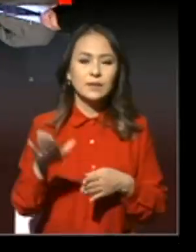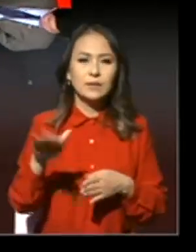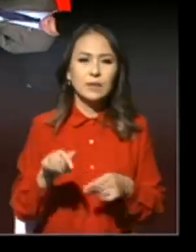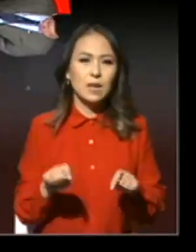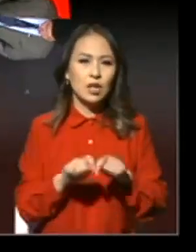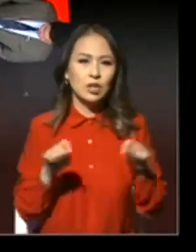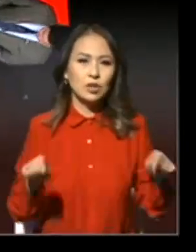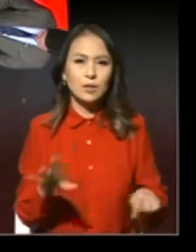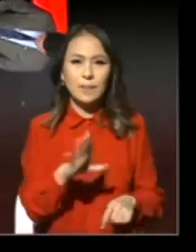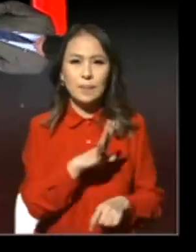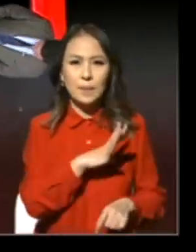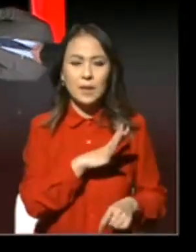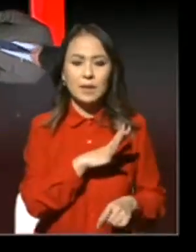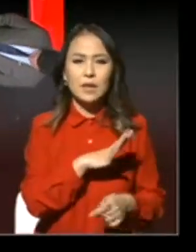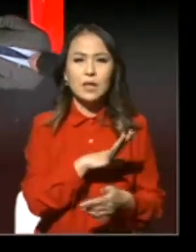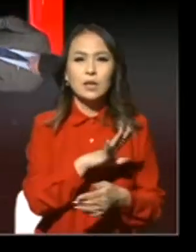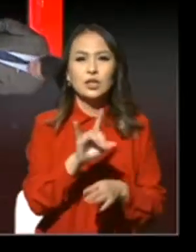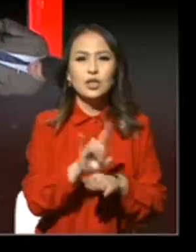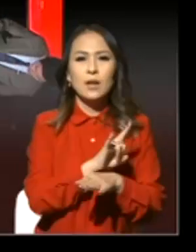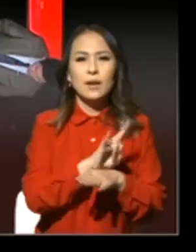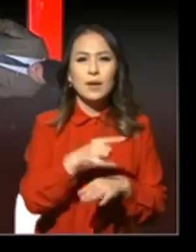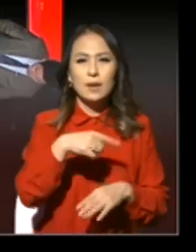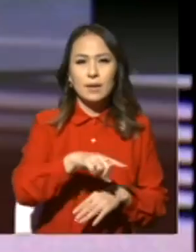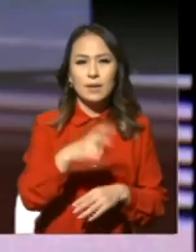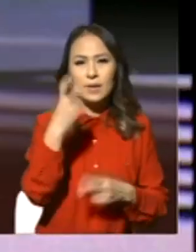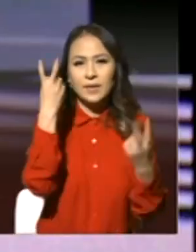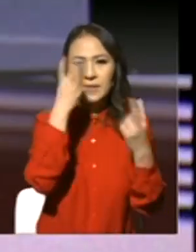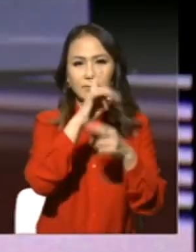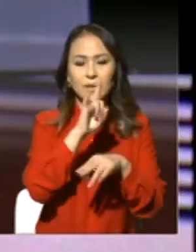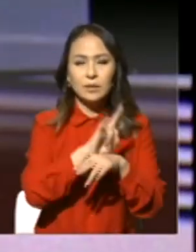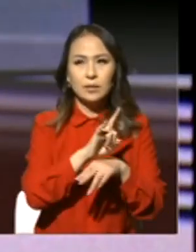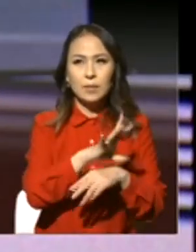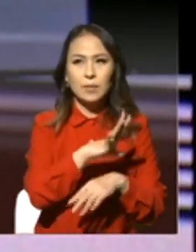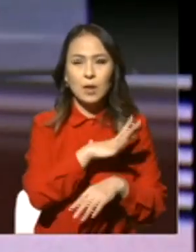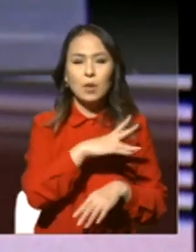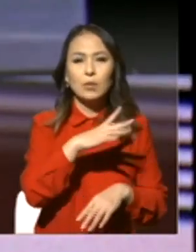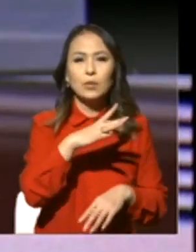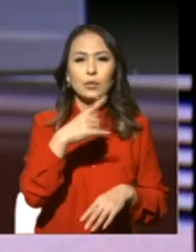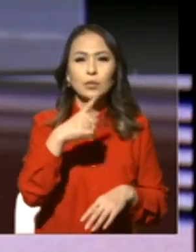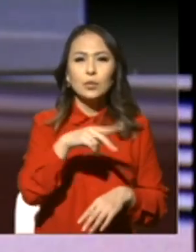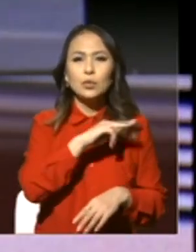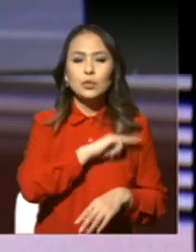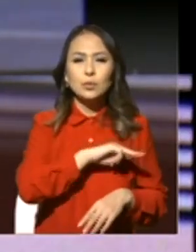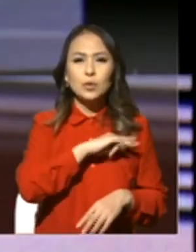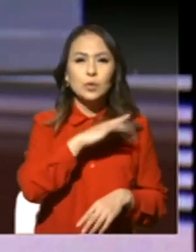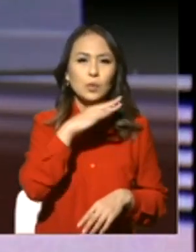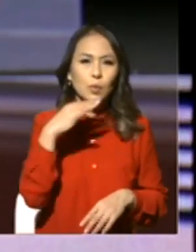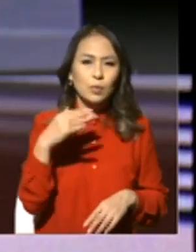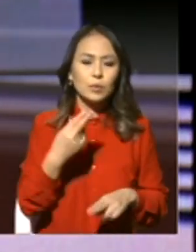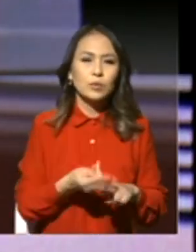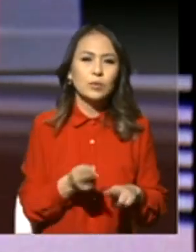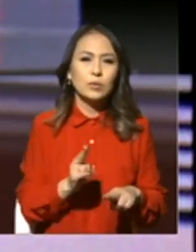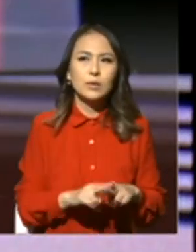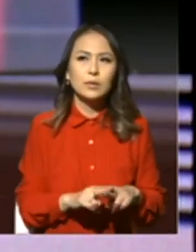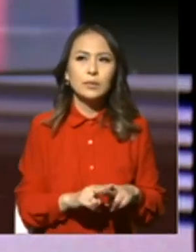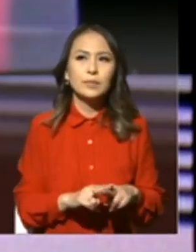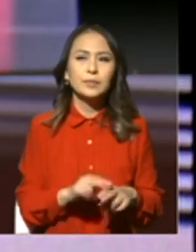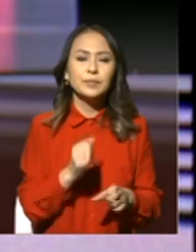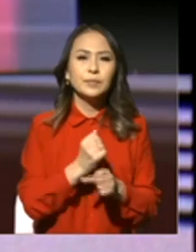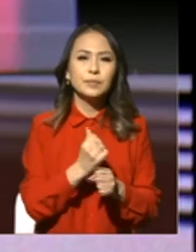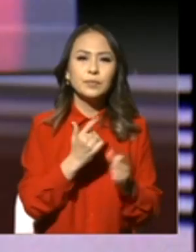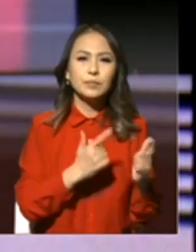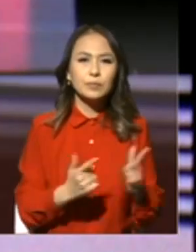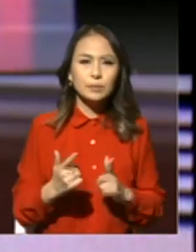ашылған. Жалған кооперативтер болған. Енді сол жұмысы өте үлкен жұмыс. Мен ойлаймын, біріншіден сол заготовкадан жасауымыз